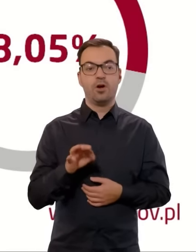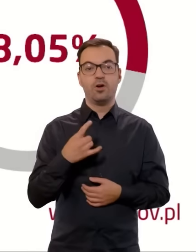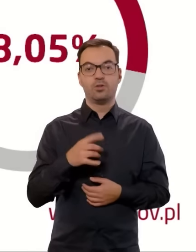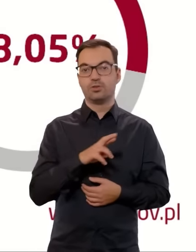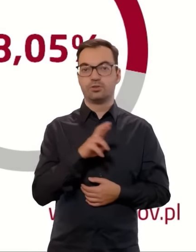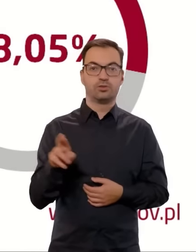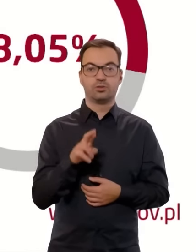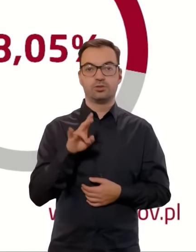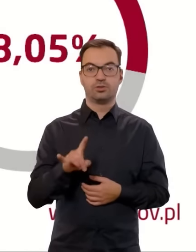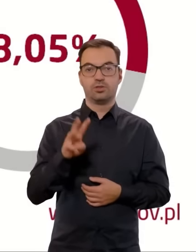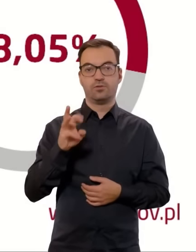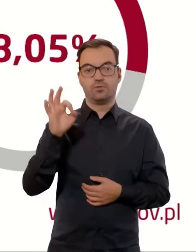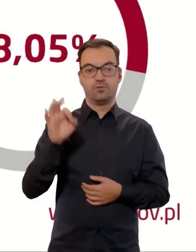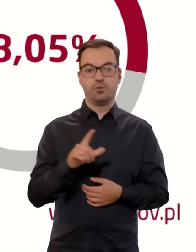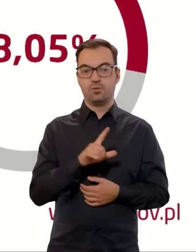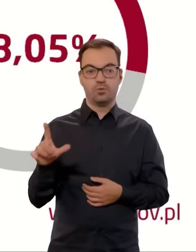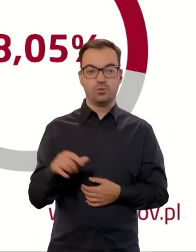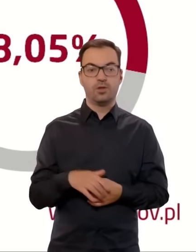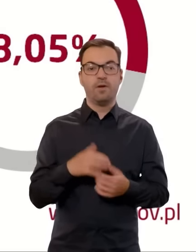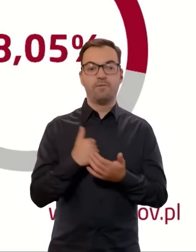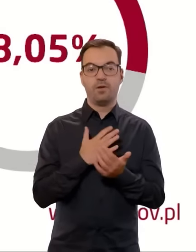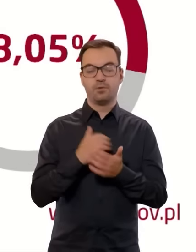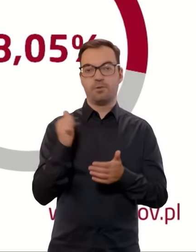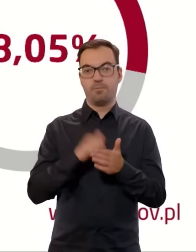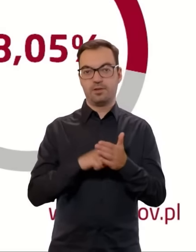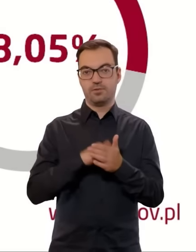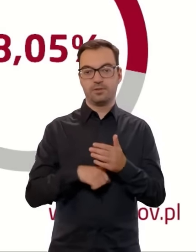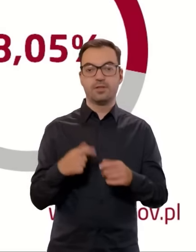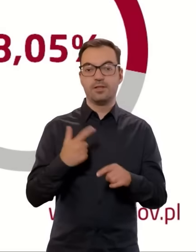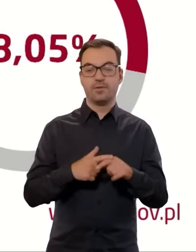Odrzywuł, powiat przysuwski, województwo mazowieckie